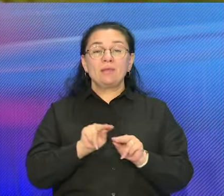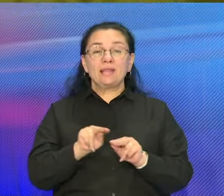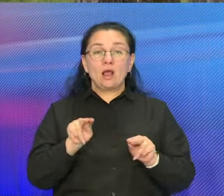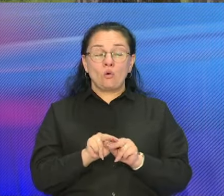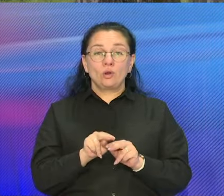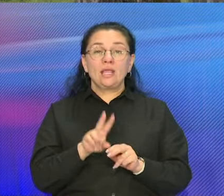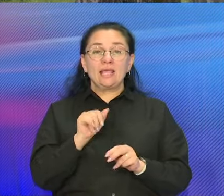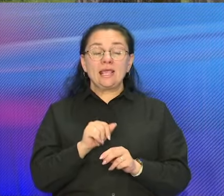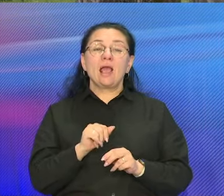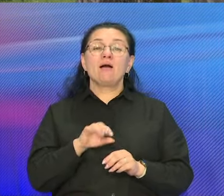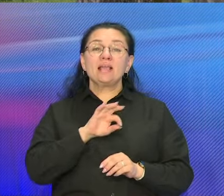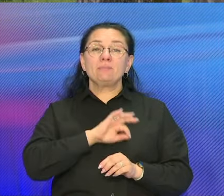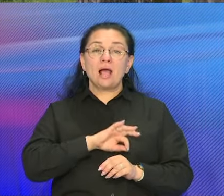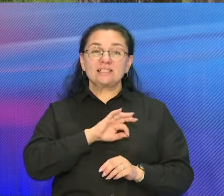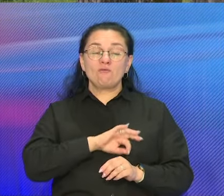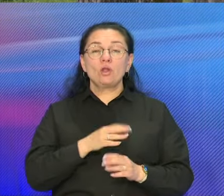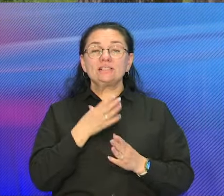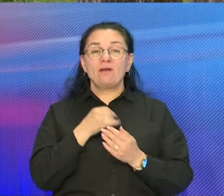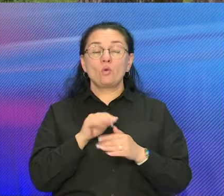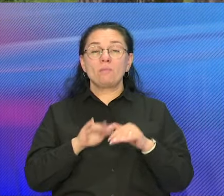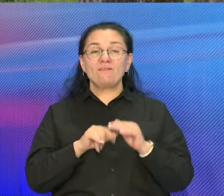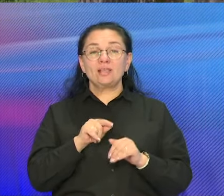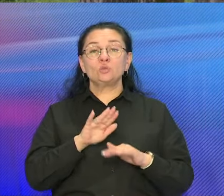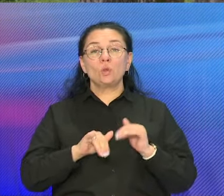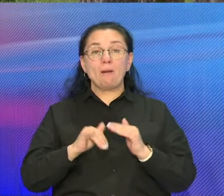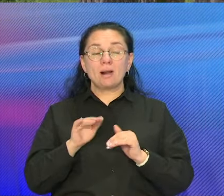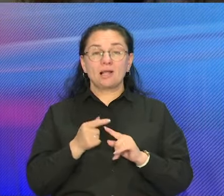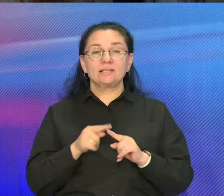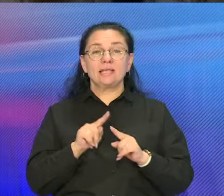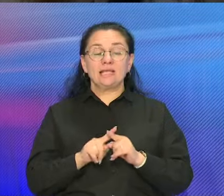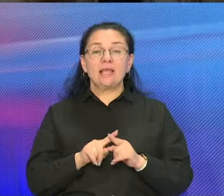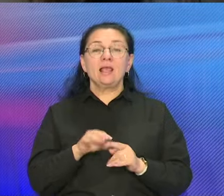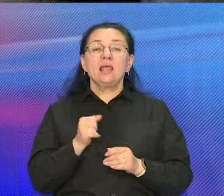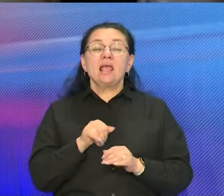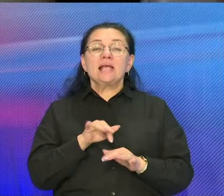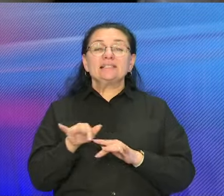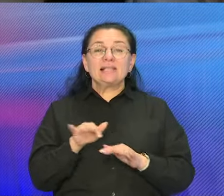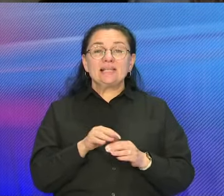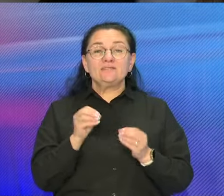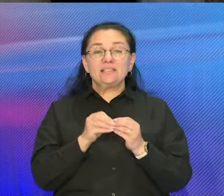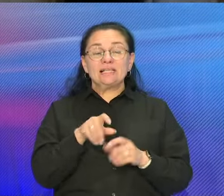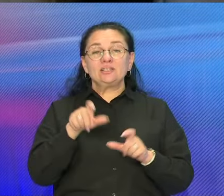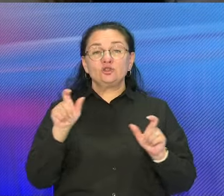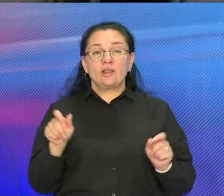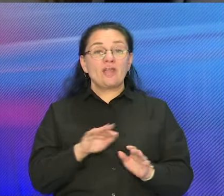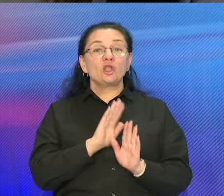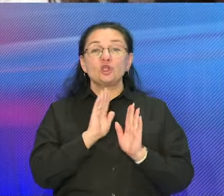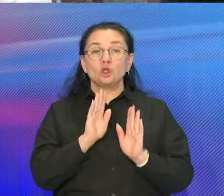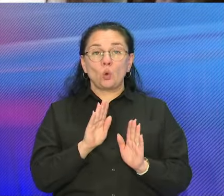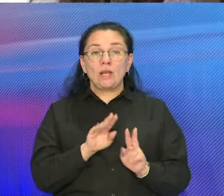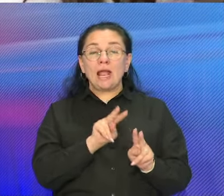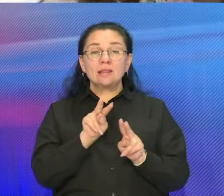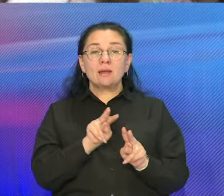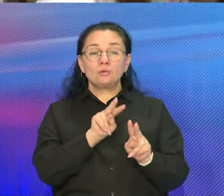профессии на практице У оздоровленшем лагеру юнаства у якости выховальников заденешены 10 человек Яны не только сточат за